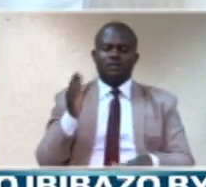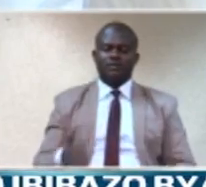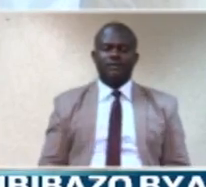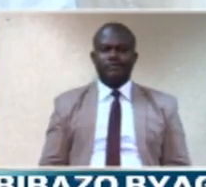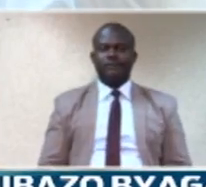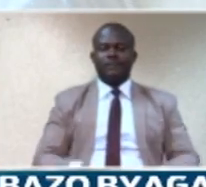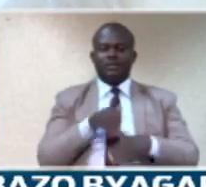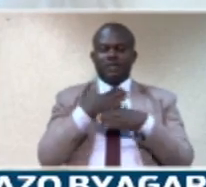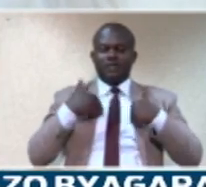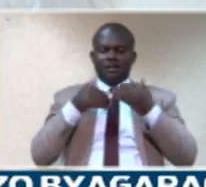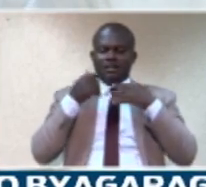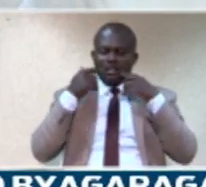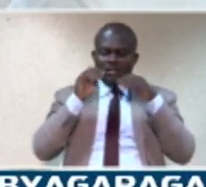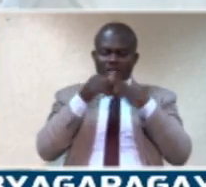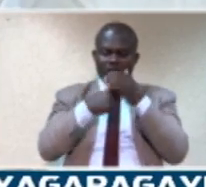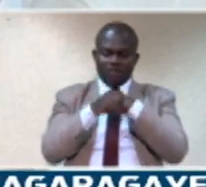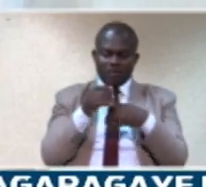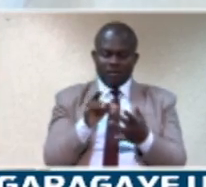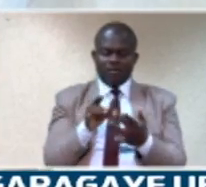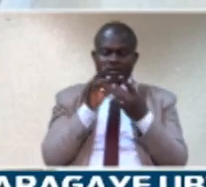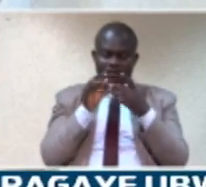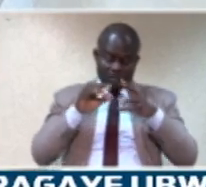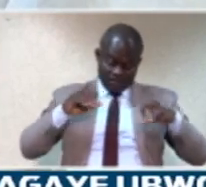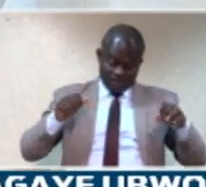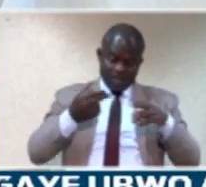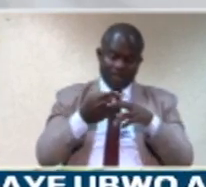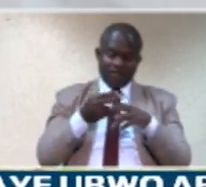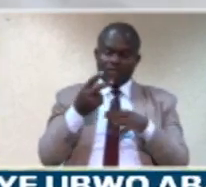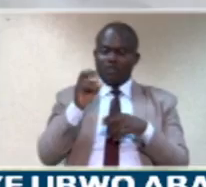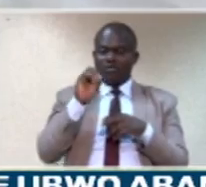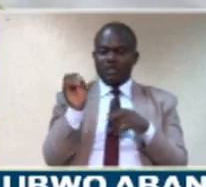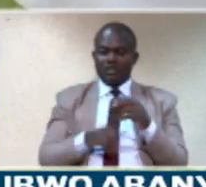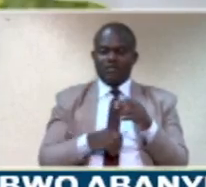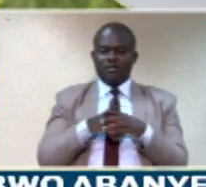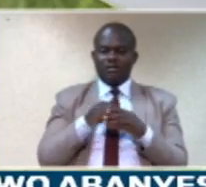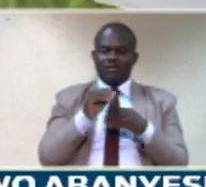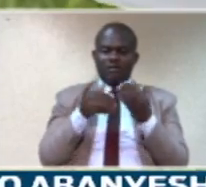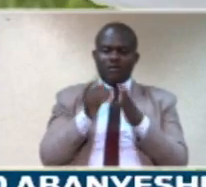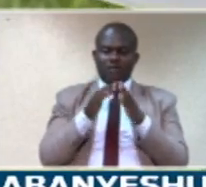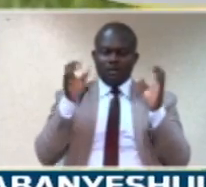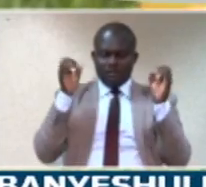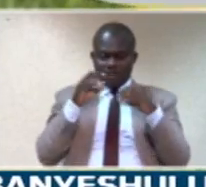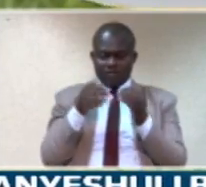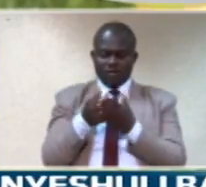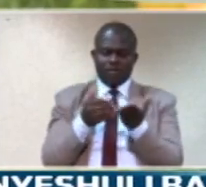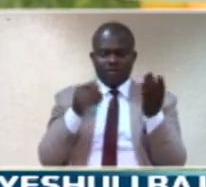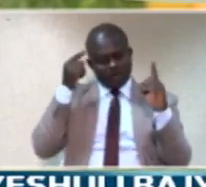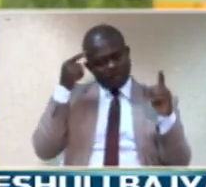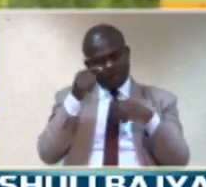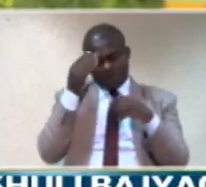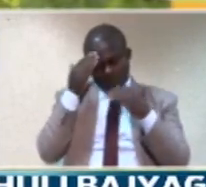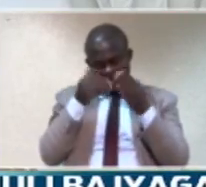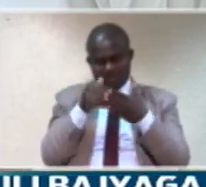Minisiteri y'ubuzima ivuga ko ibikorwa bidasanzwe byo gupima byibura 20% by'abagize utugari twose mu Mujyi wa Kigali cyari kigamije